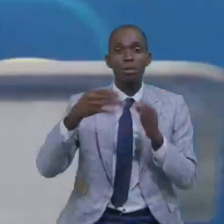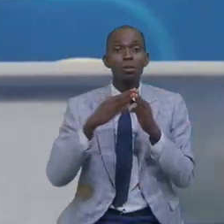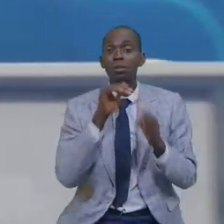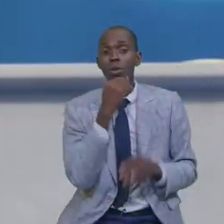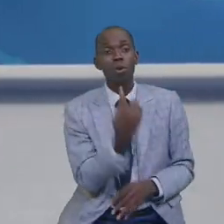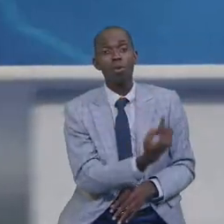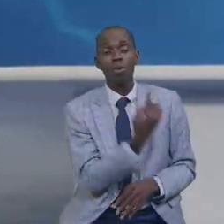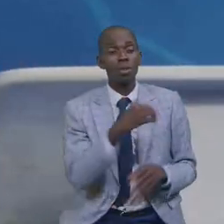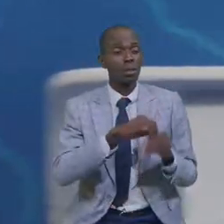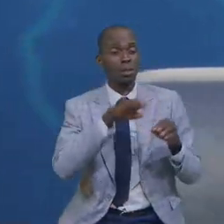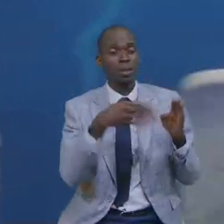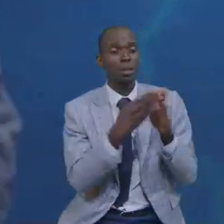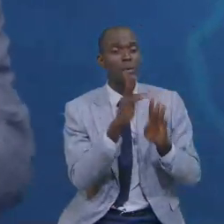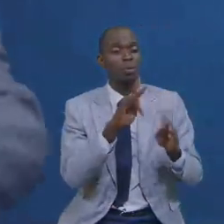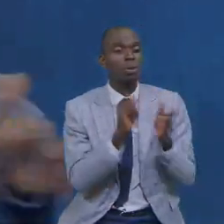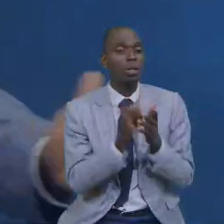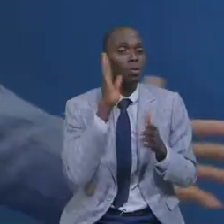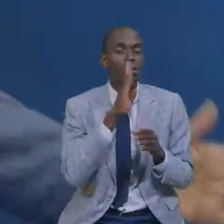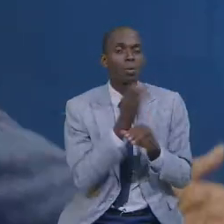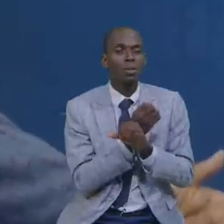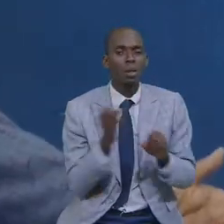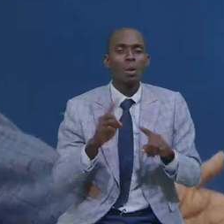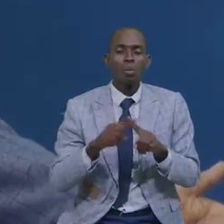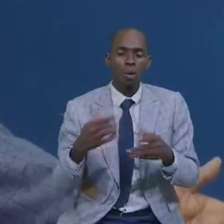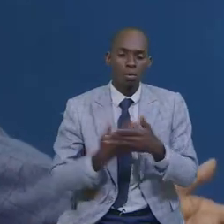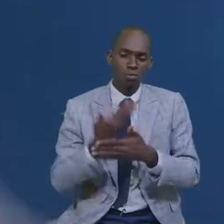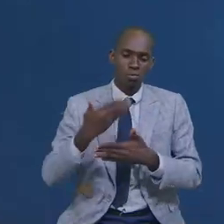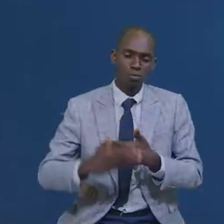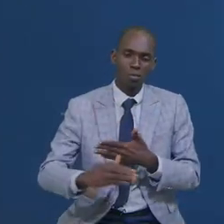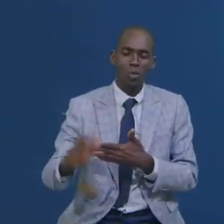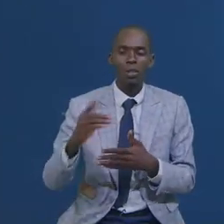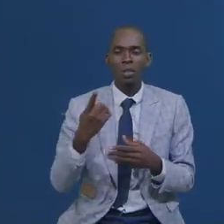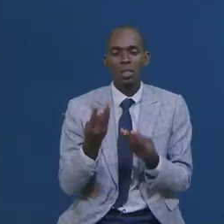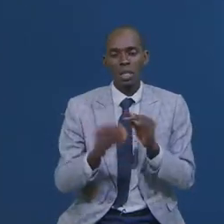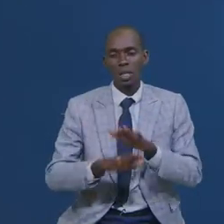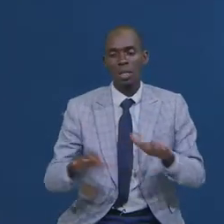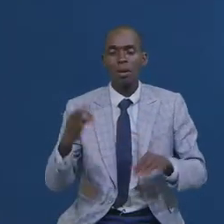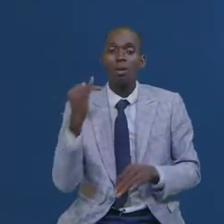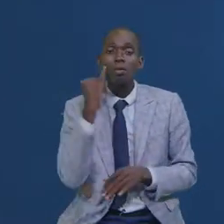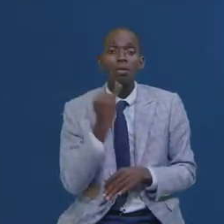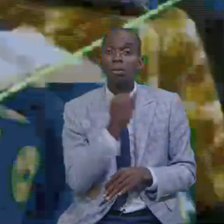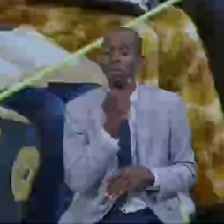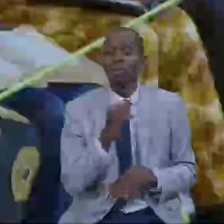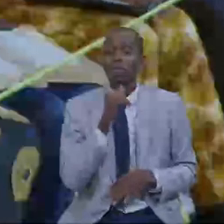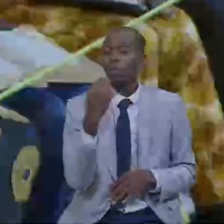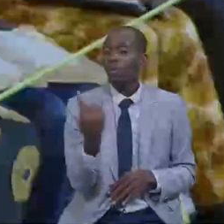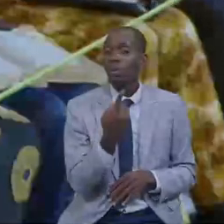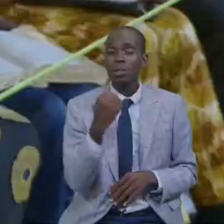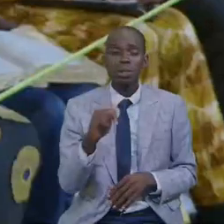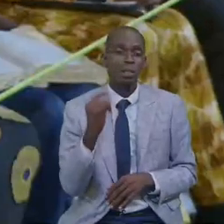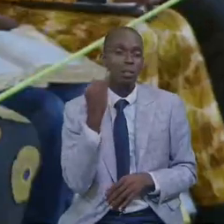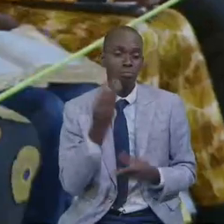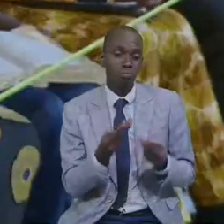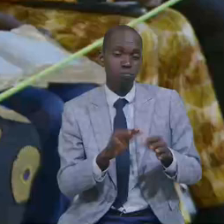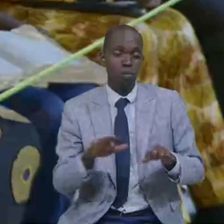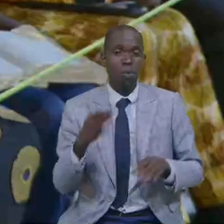ce n'est pas seulement Jérusalem seul qui sera sauvé même au-delà du pays du territoire d'Israël ce n'est